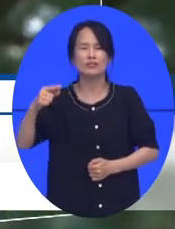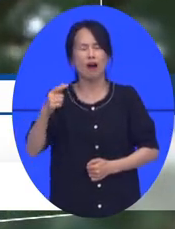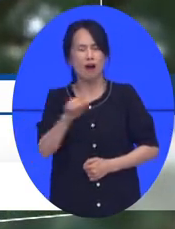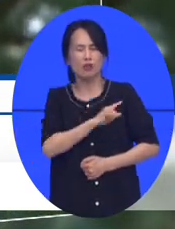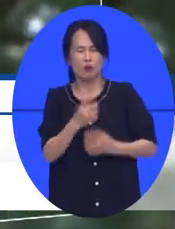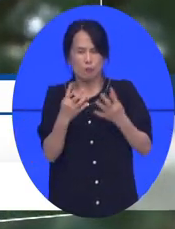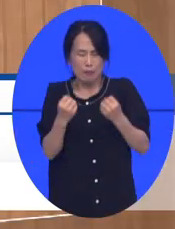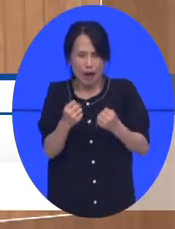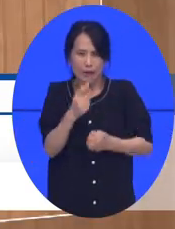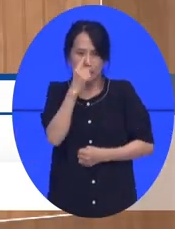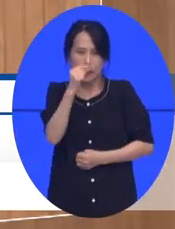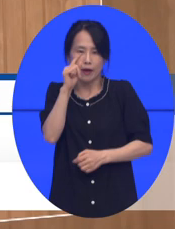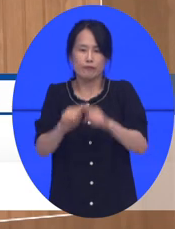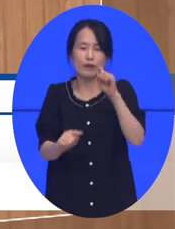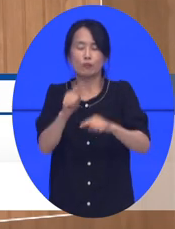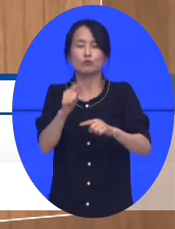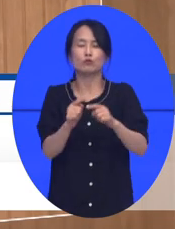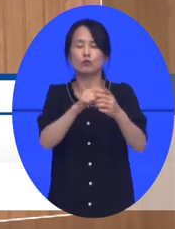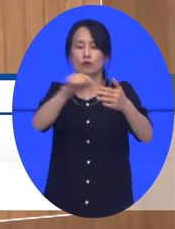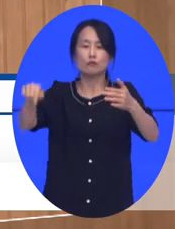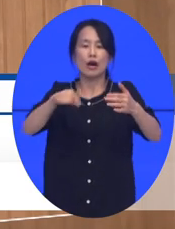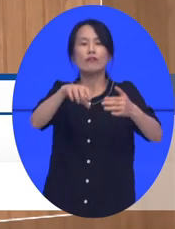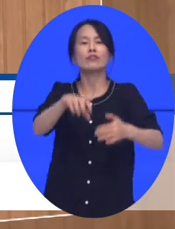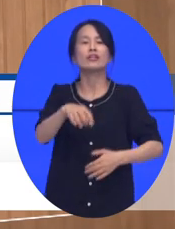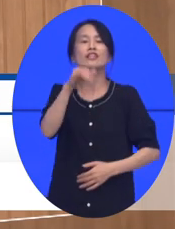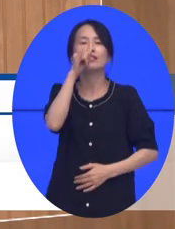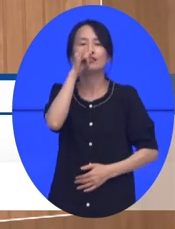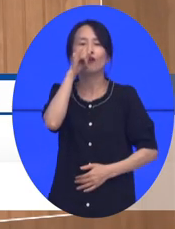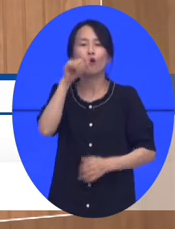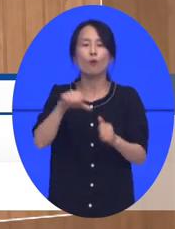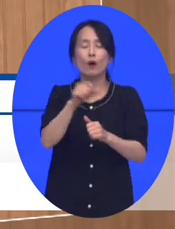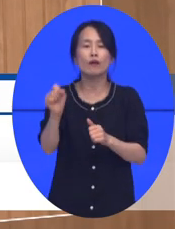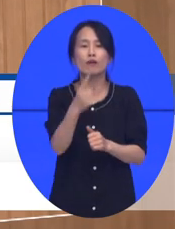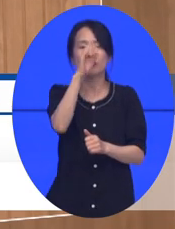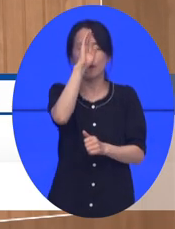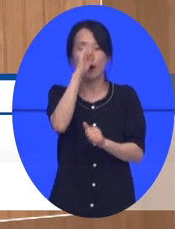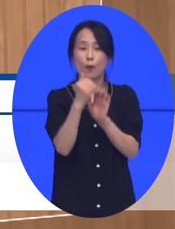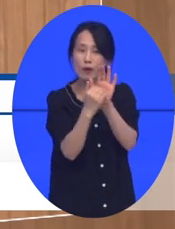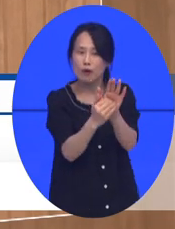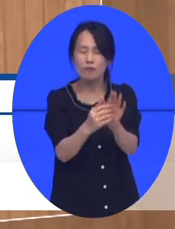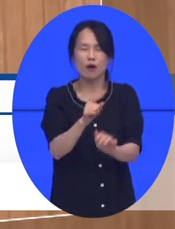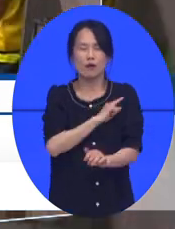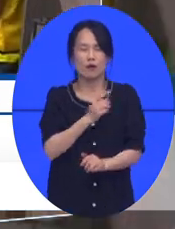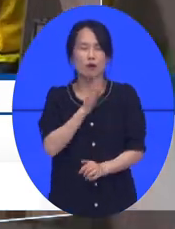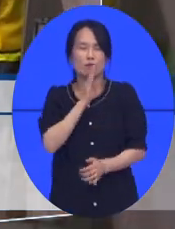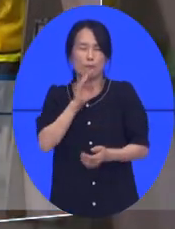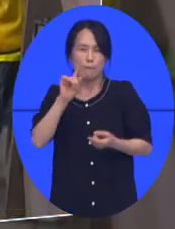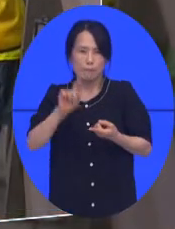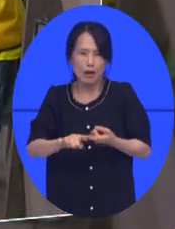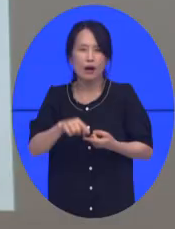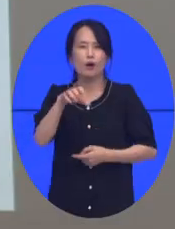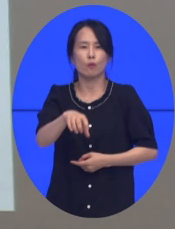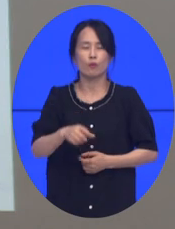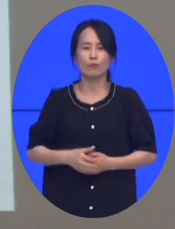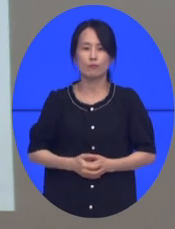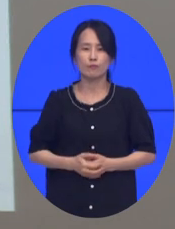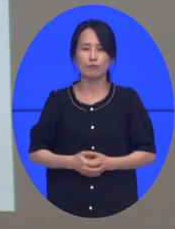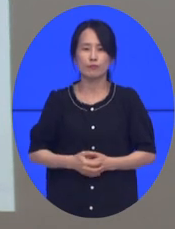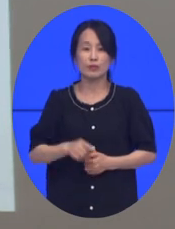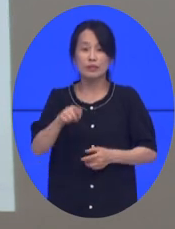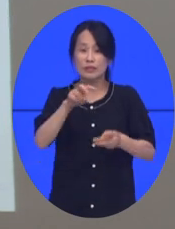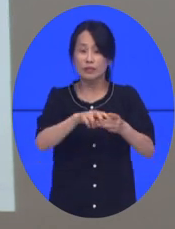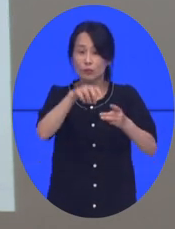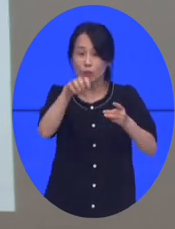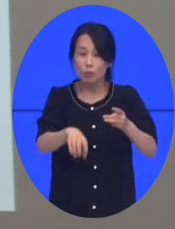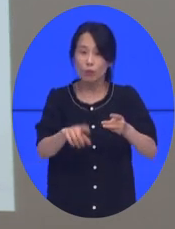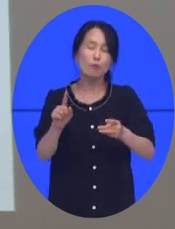숲 한가운데에 위치해 있어서 환경성 질환 예방에 가장 적합한 곳입니다. 이